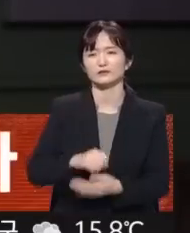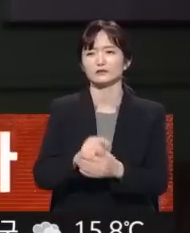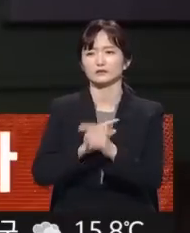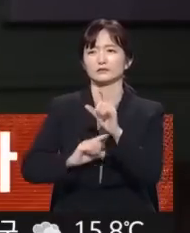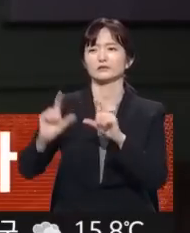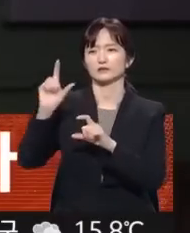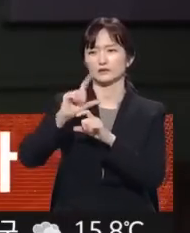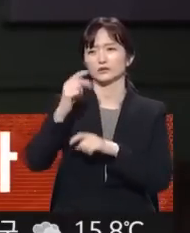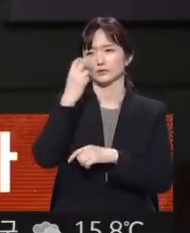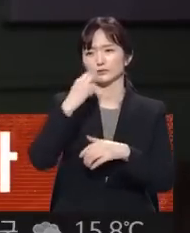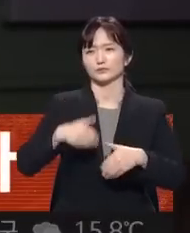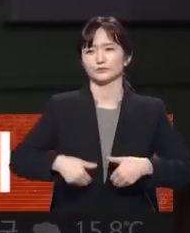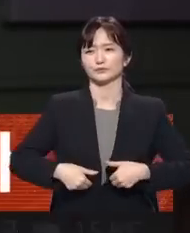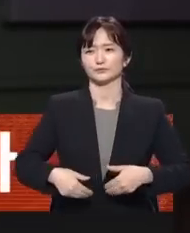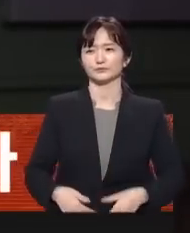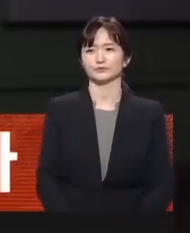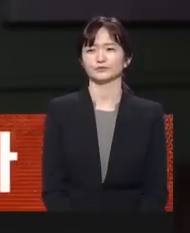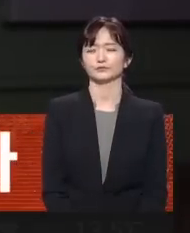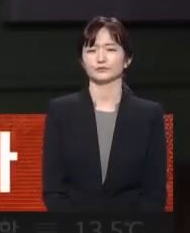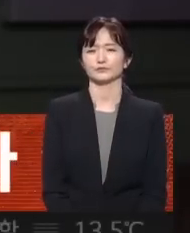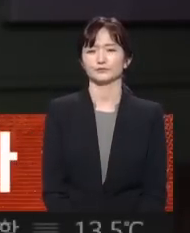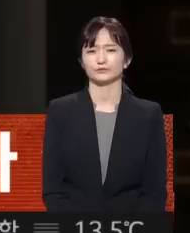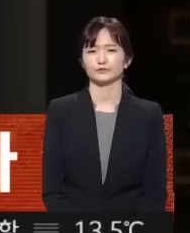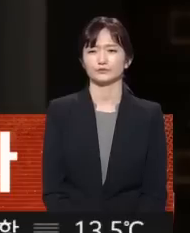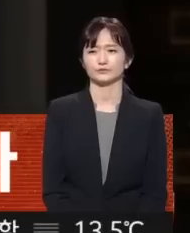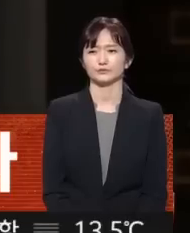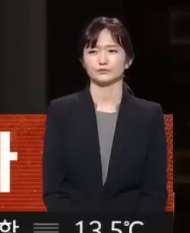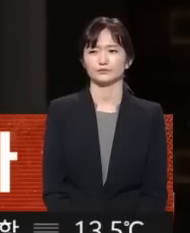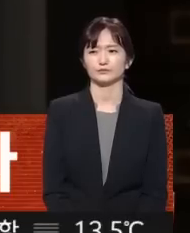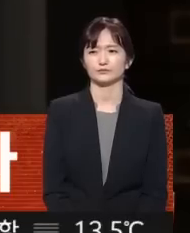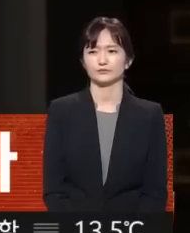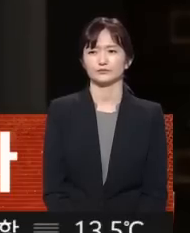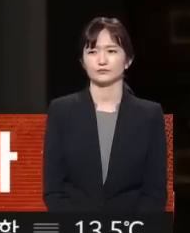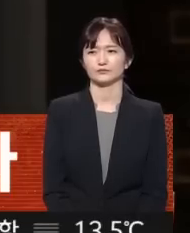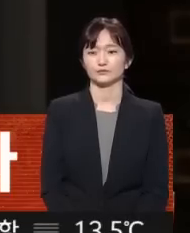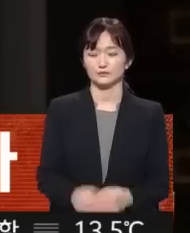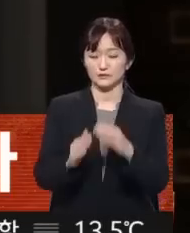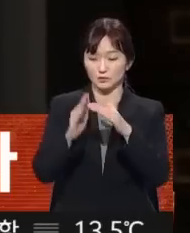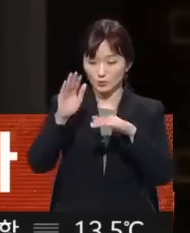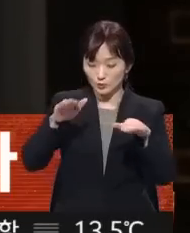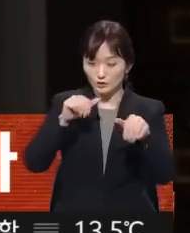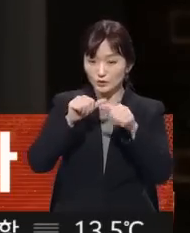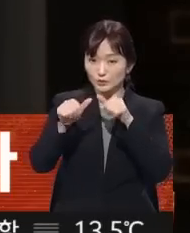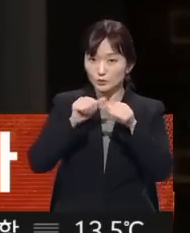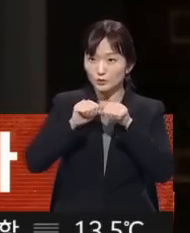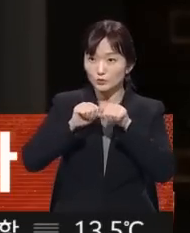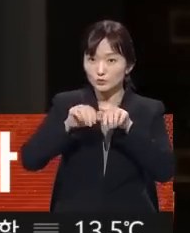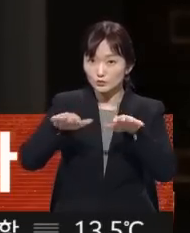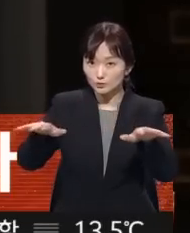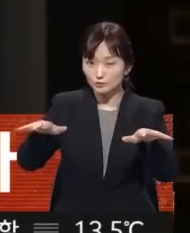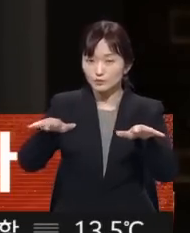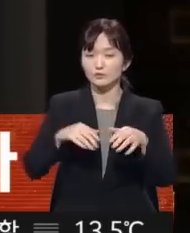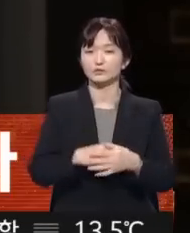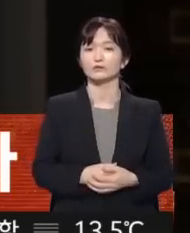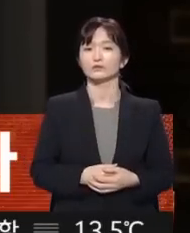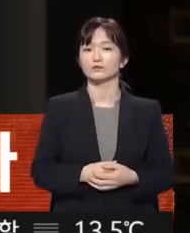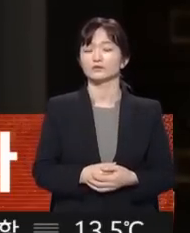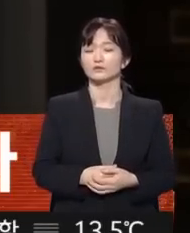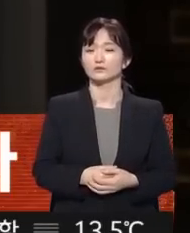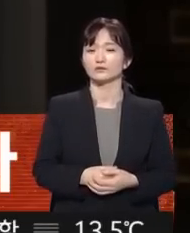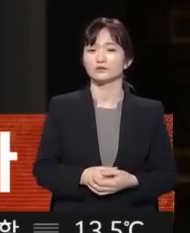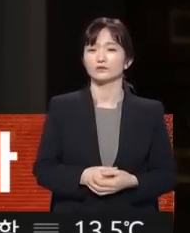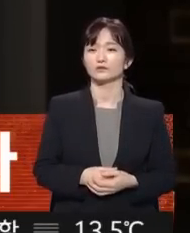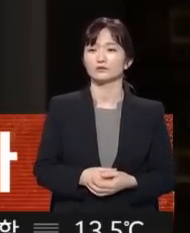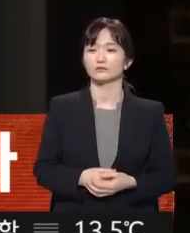조사가 필요한 부분입니다 자 방금이 기자가 얘기한 그런 동네에서 지금 돌고 있는 설설설 근데 이게